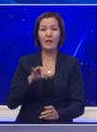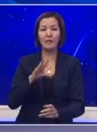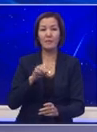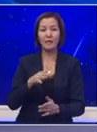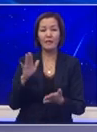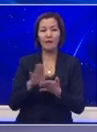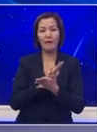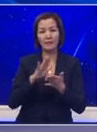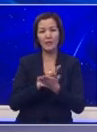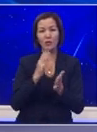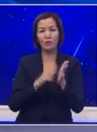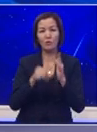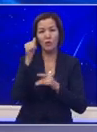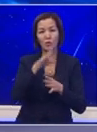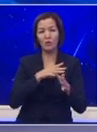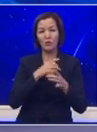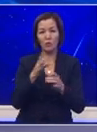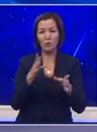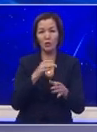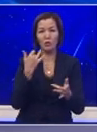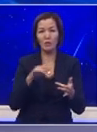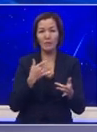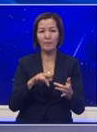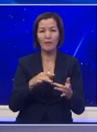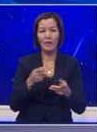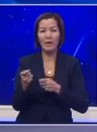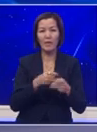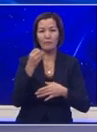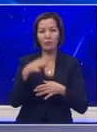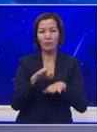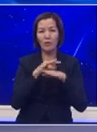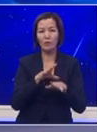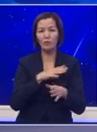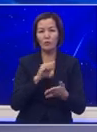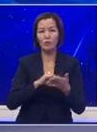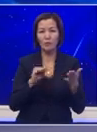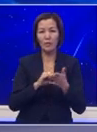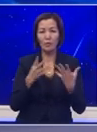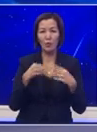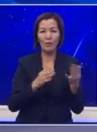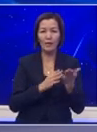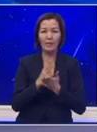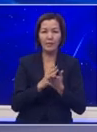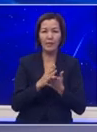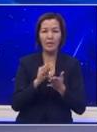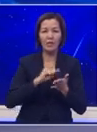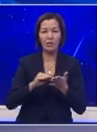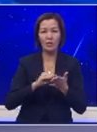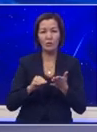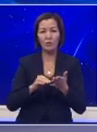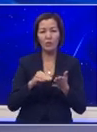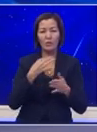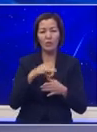Атамекен газетіне 90 жыл мерейтой Жамбыл аудандық әкімшілік орталығында өтті. Оған журналистер, қоғам қайраткерлері,